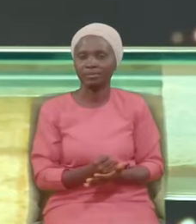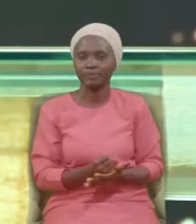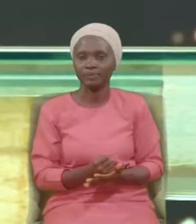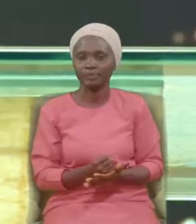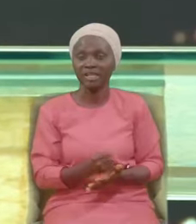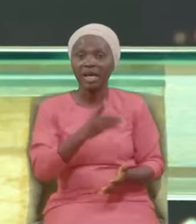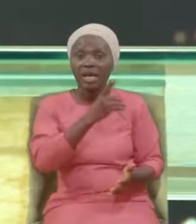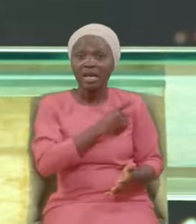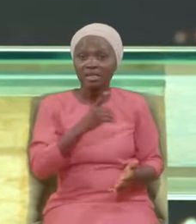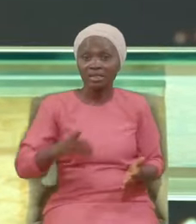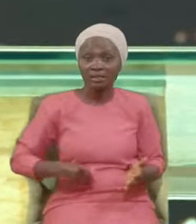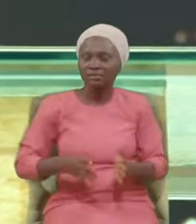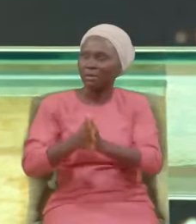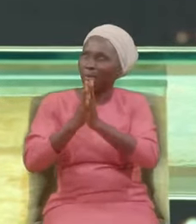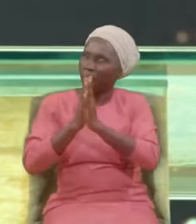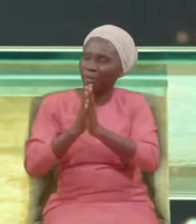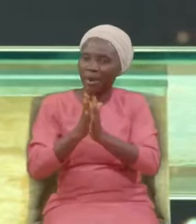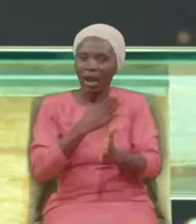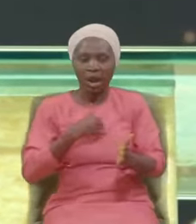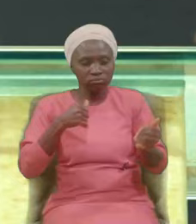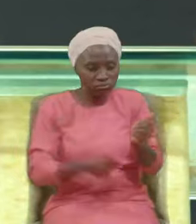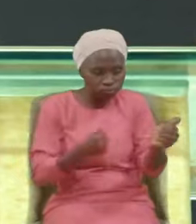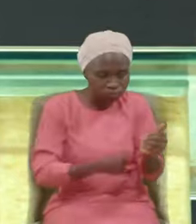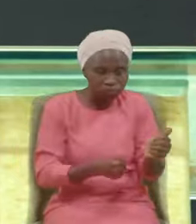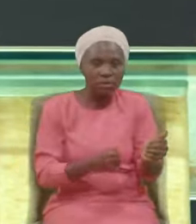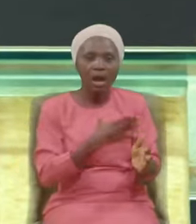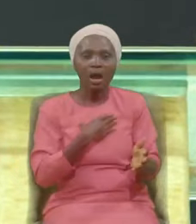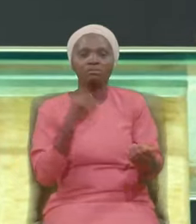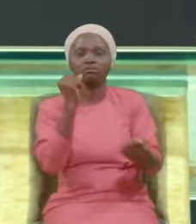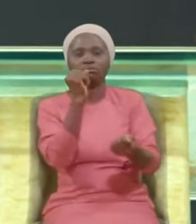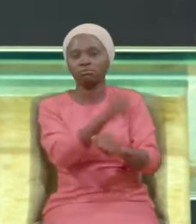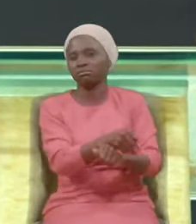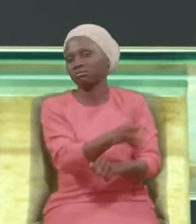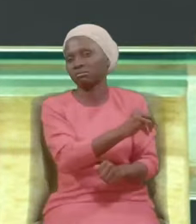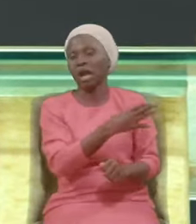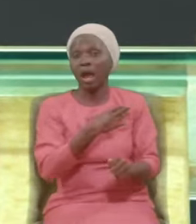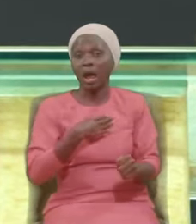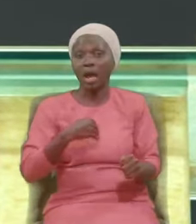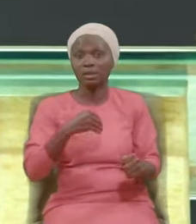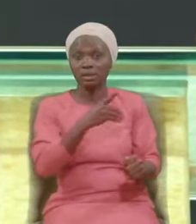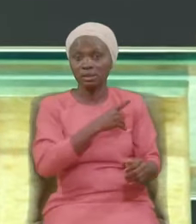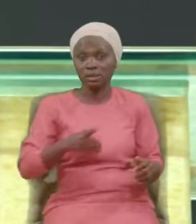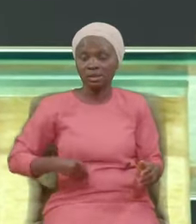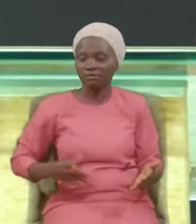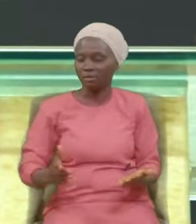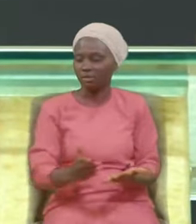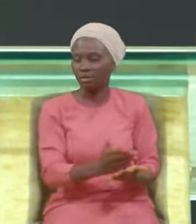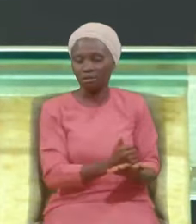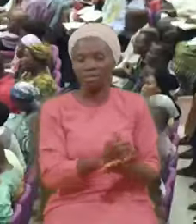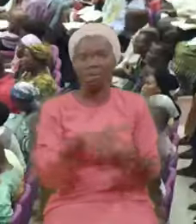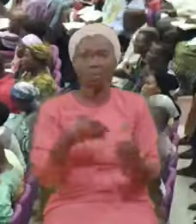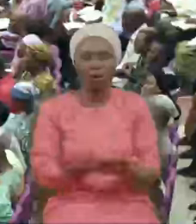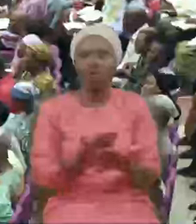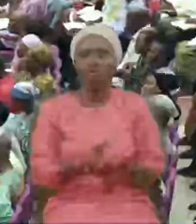David a prié. David a poursuivi. David a vaincu. Et David a tout